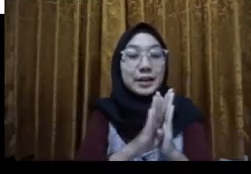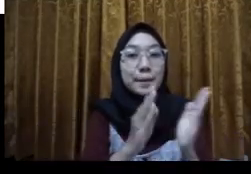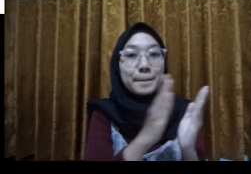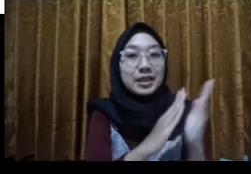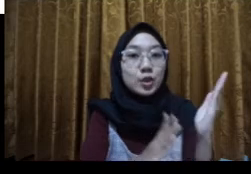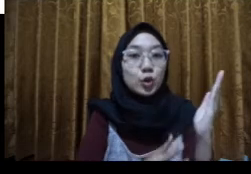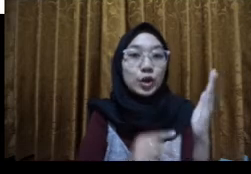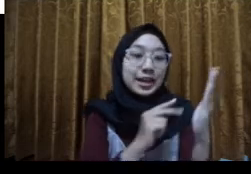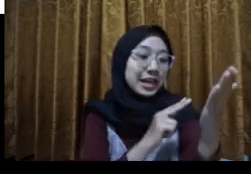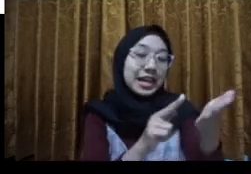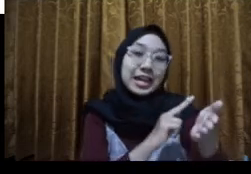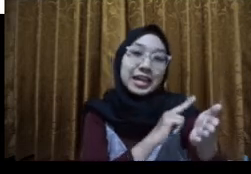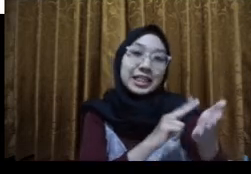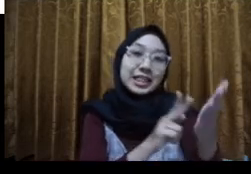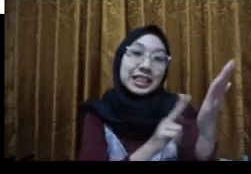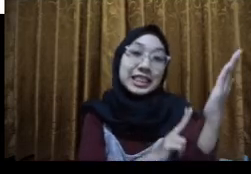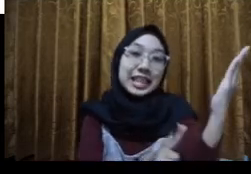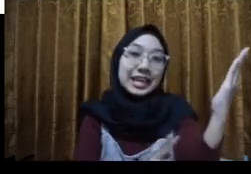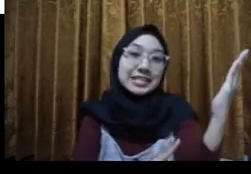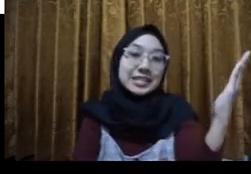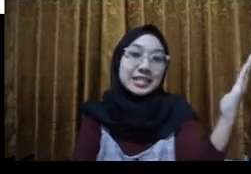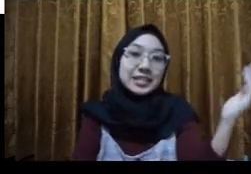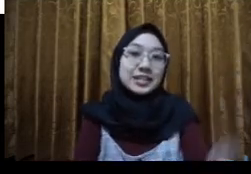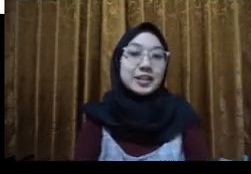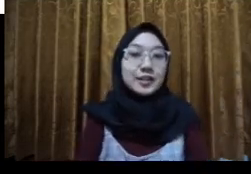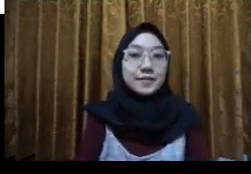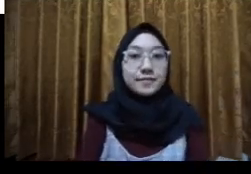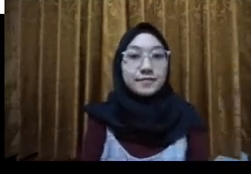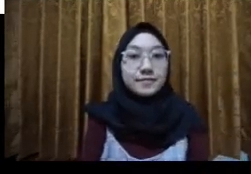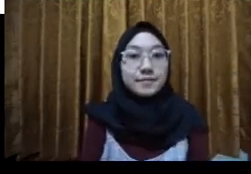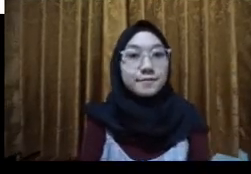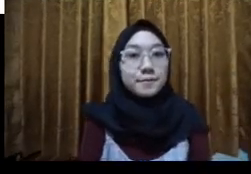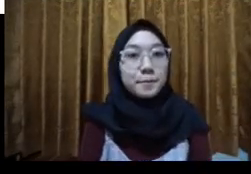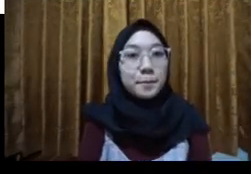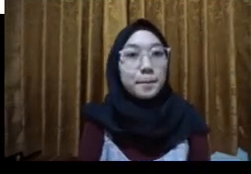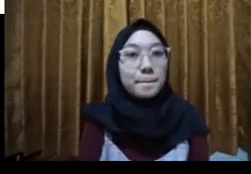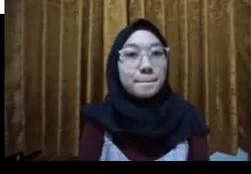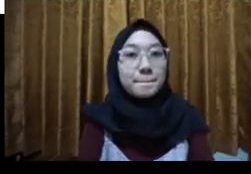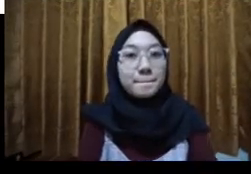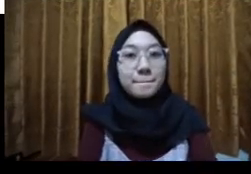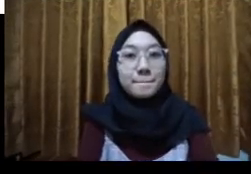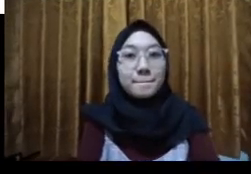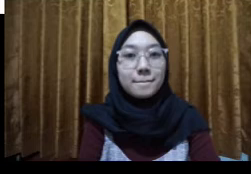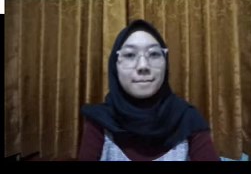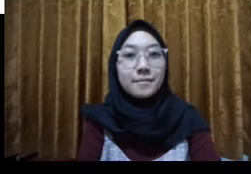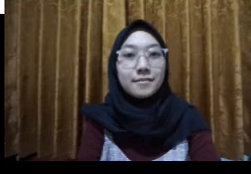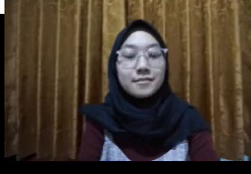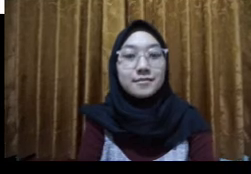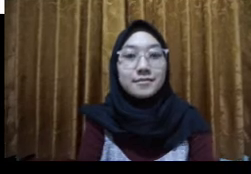Nah, jadi bookworm gitu dia. Kan awal yang benar kan bookworm, tapi dia membacanya